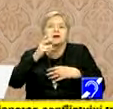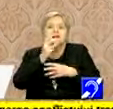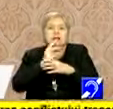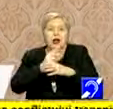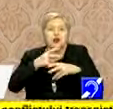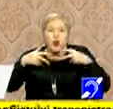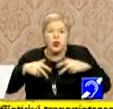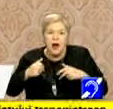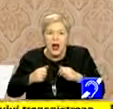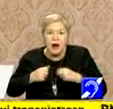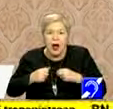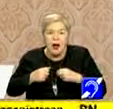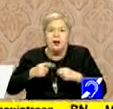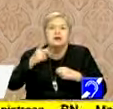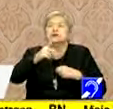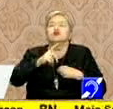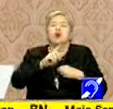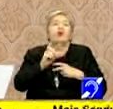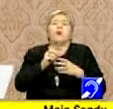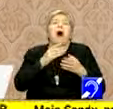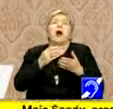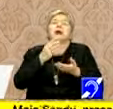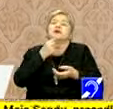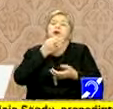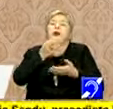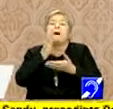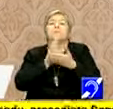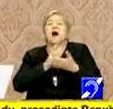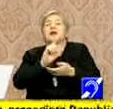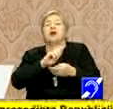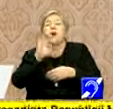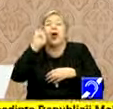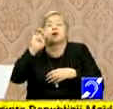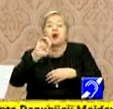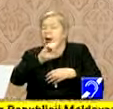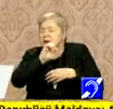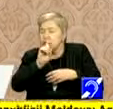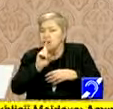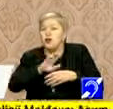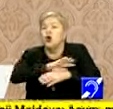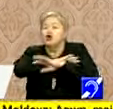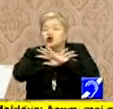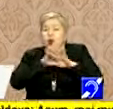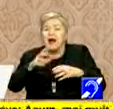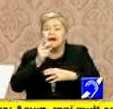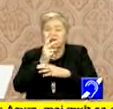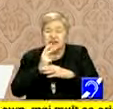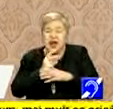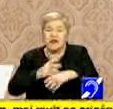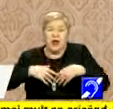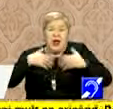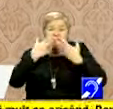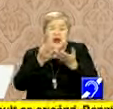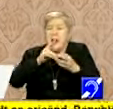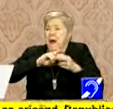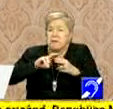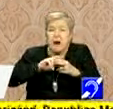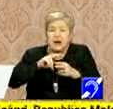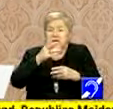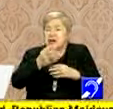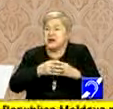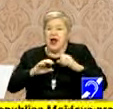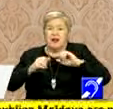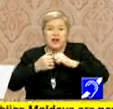doar la nivelul Uniunii Europene, dar și la nivel bilateral. Fiecare țară oferă material de